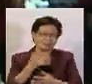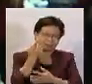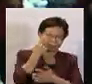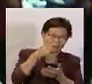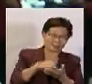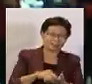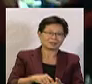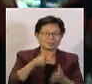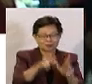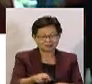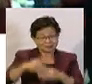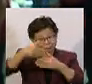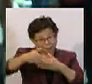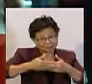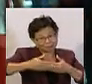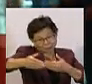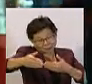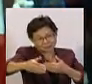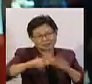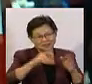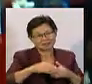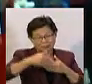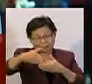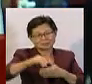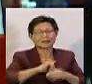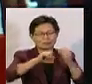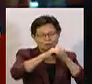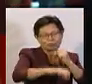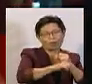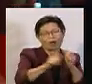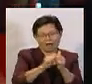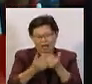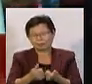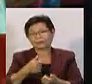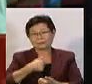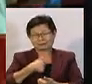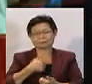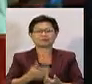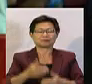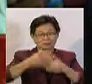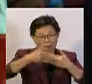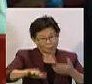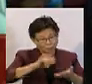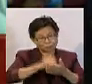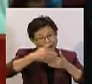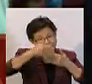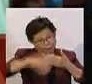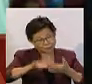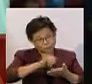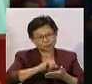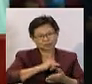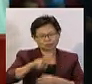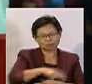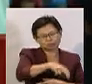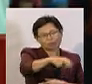Rancangannya selepas ini Yuka masih mempromosikan album Yuka. Mungkin selepas ini Yuka akan buat macam road